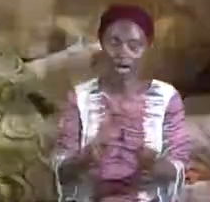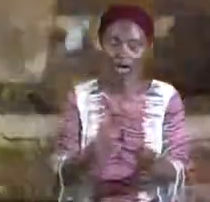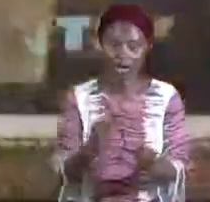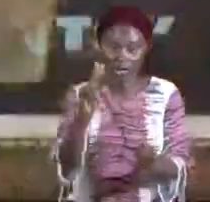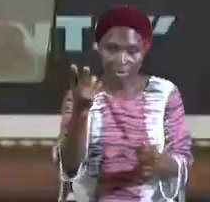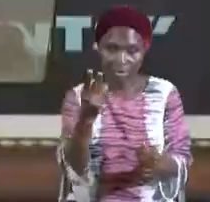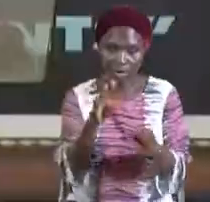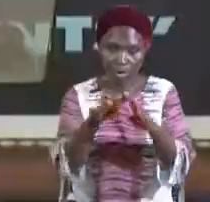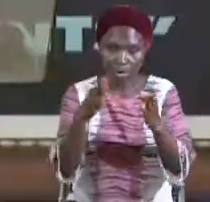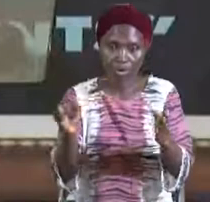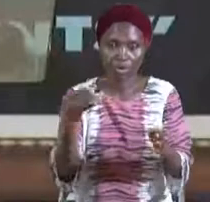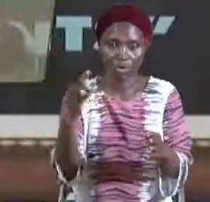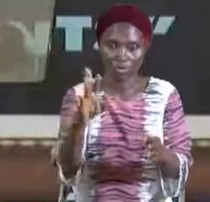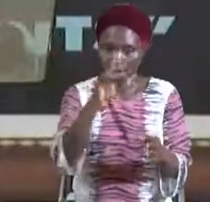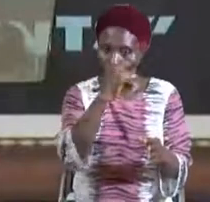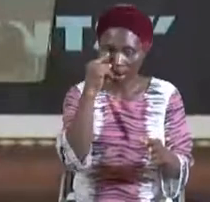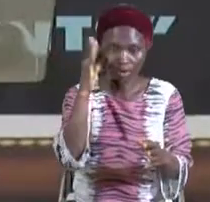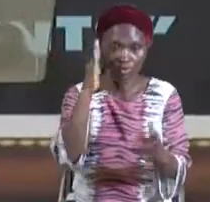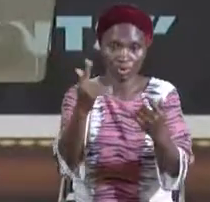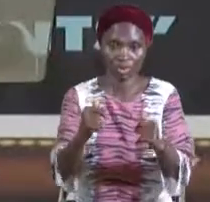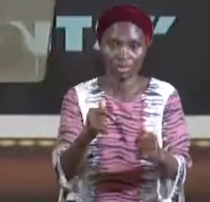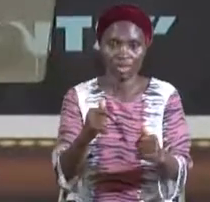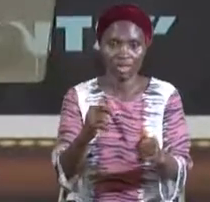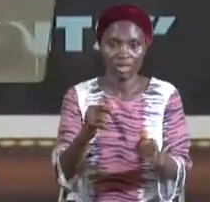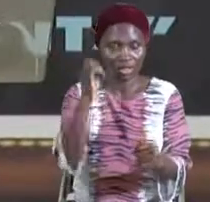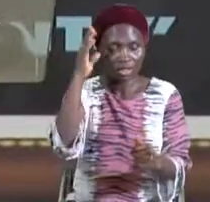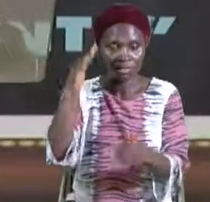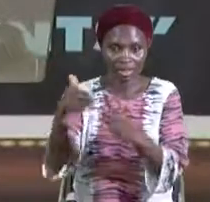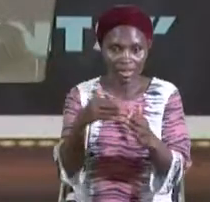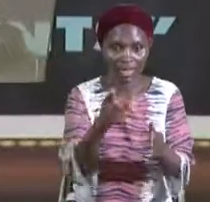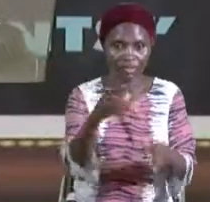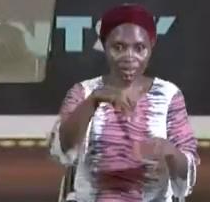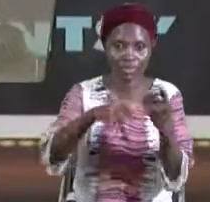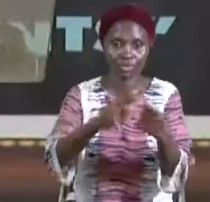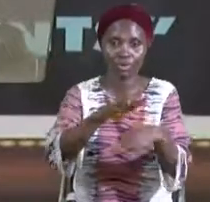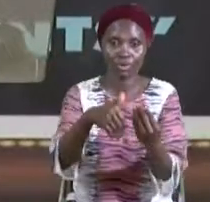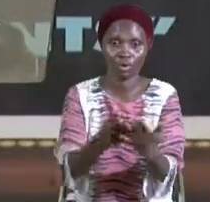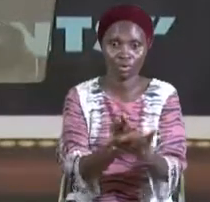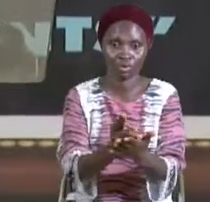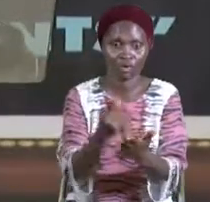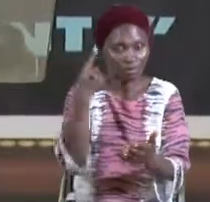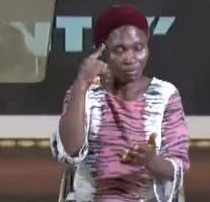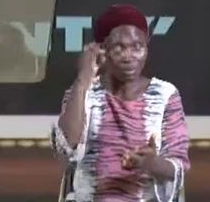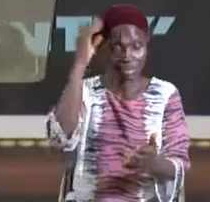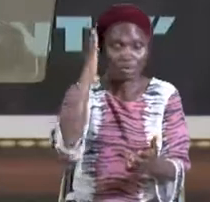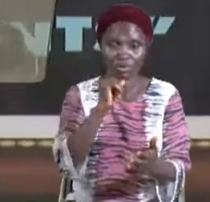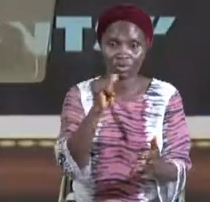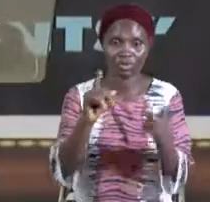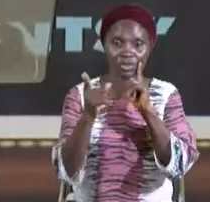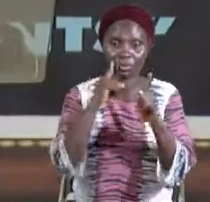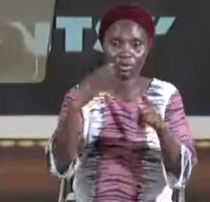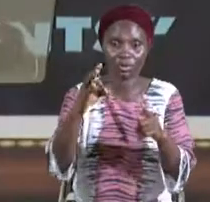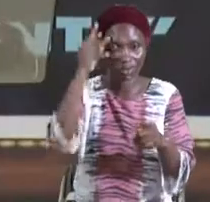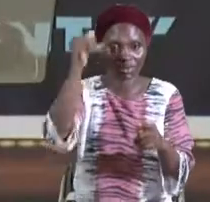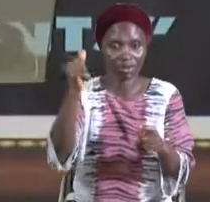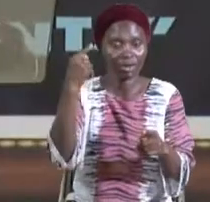seconde ouverture des yeux viendra. Il vous conduira dans toute la vérité. Car il ne parlera pas de lui-même, mais il dira tout ce qu'il aura